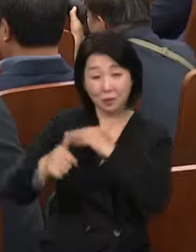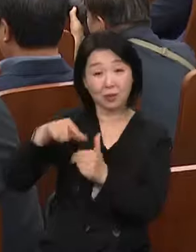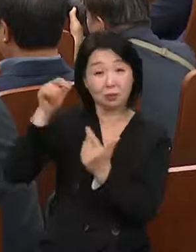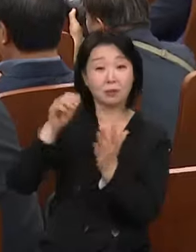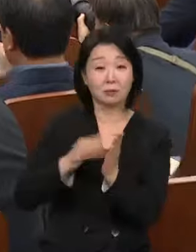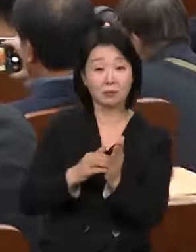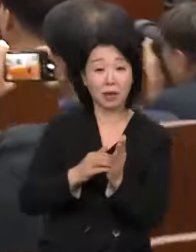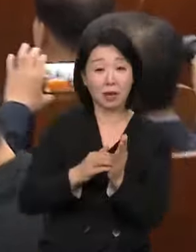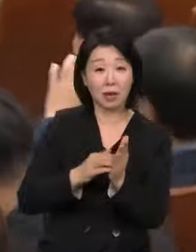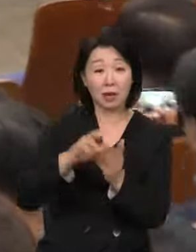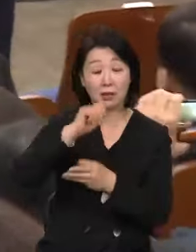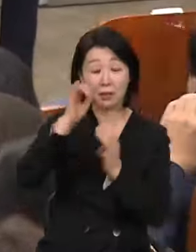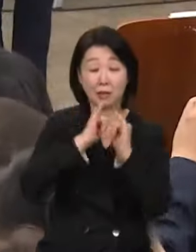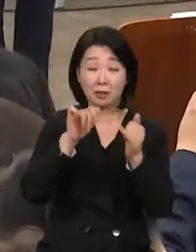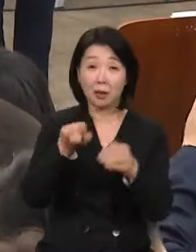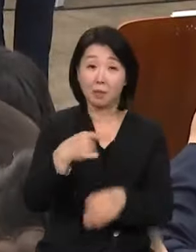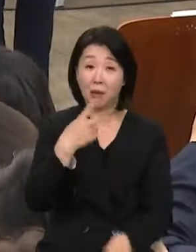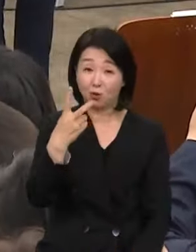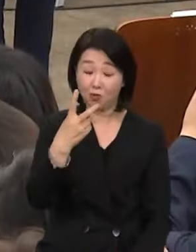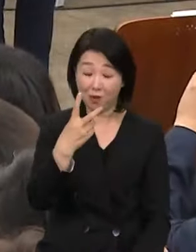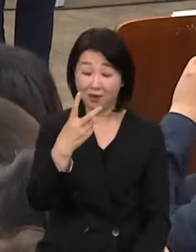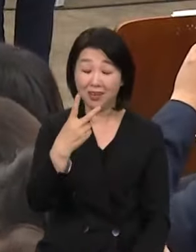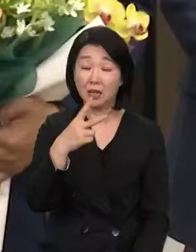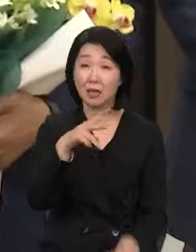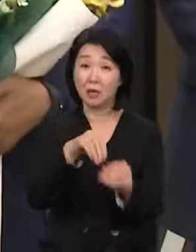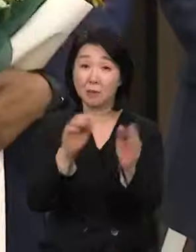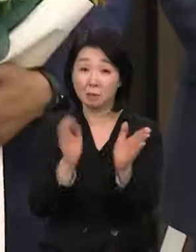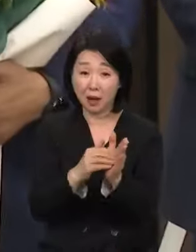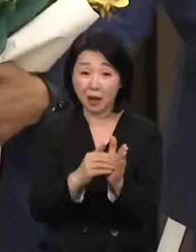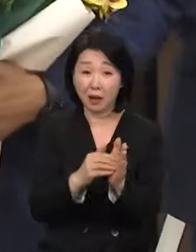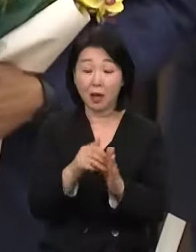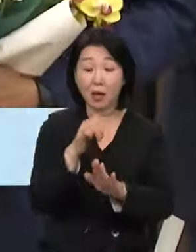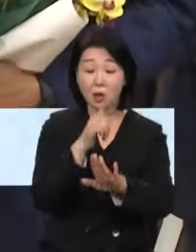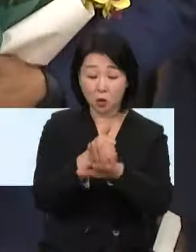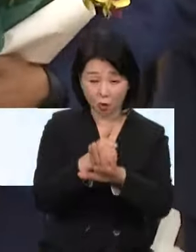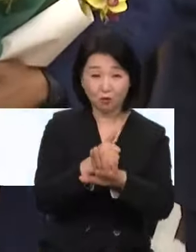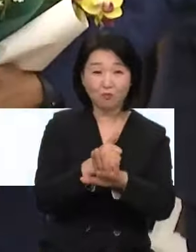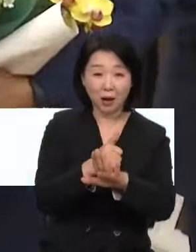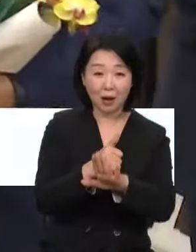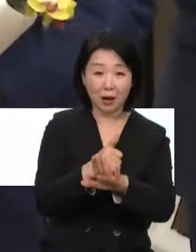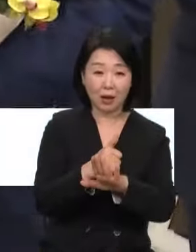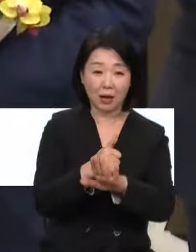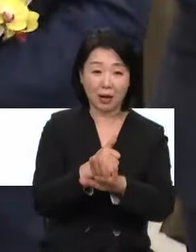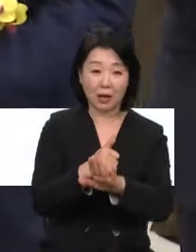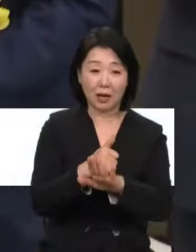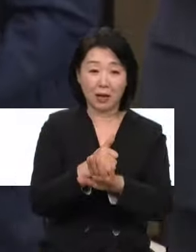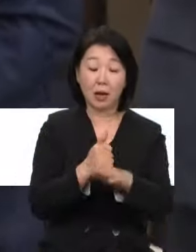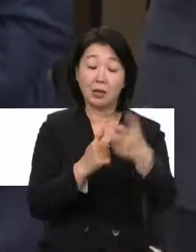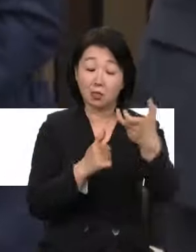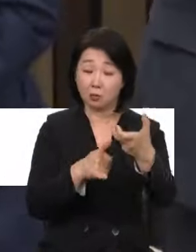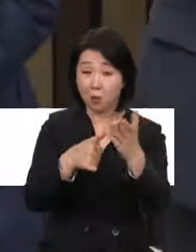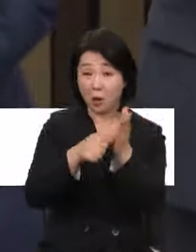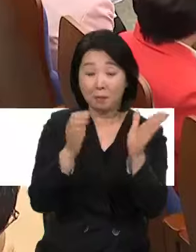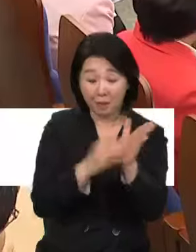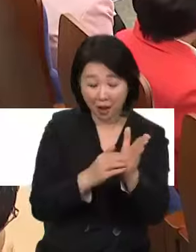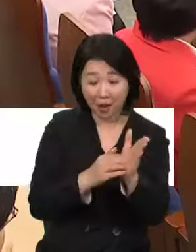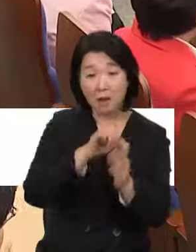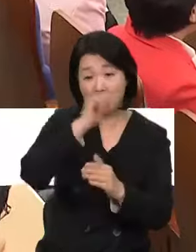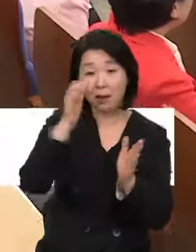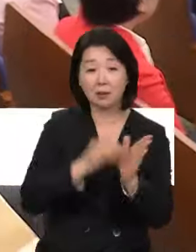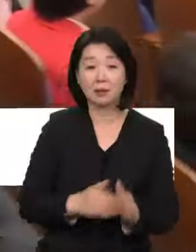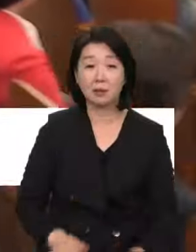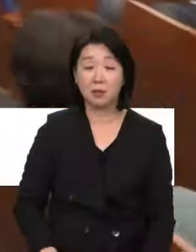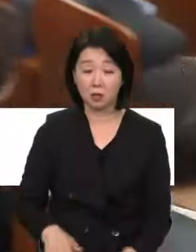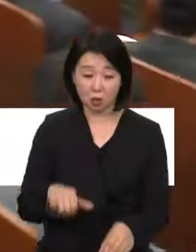총선 당선자 102명이 표를 던진 가운데 이름표를 얻어 결선 없이 당선을 확정지었습니다. 총선 실패를